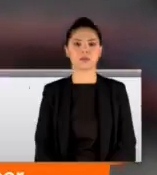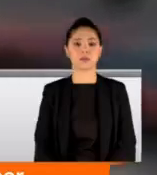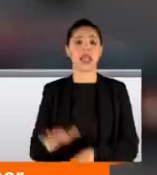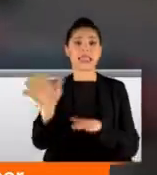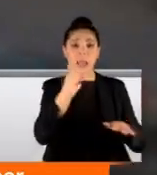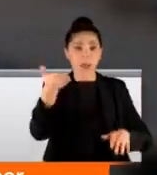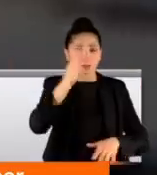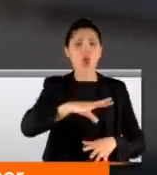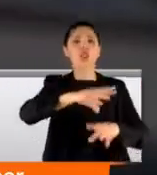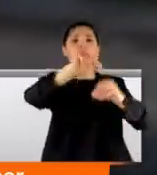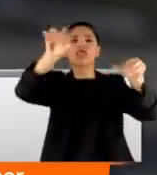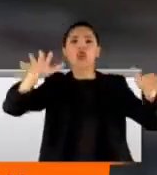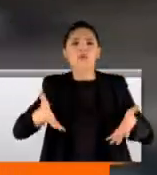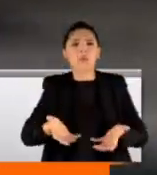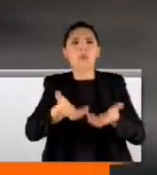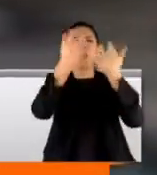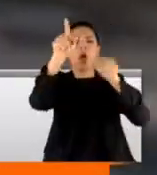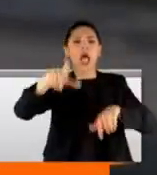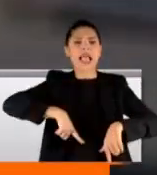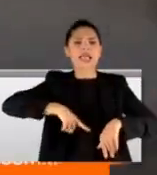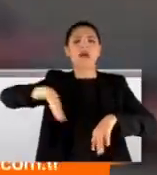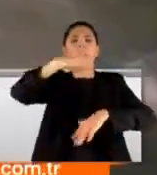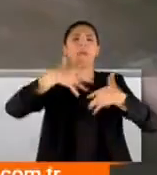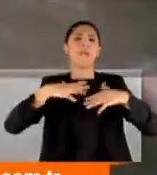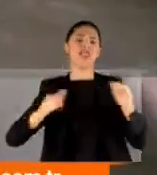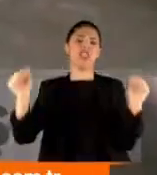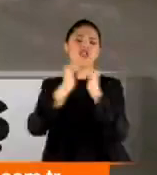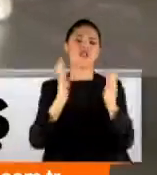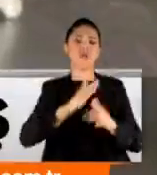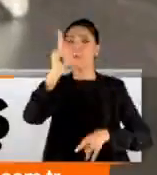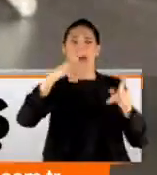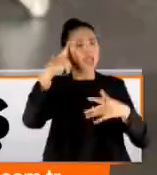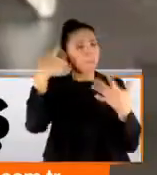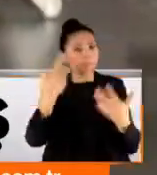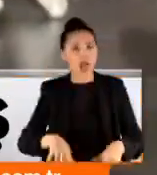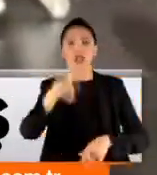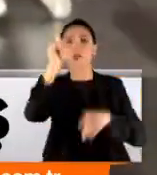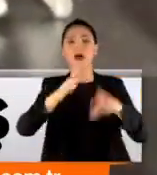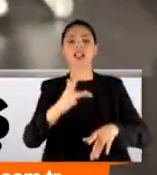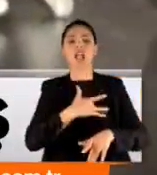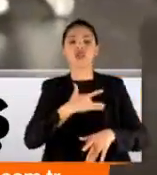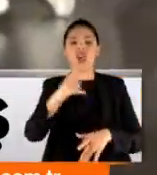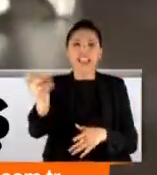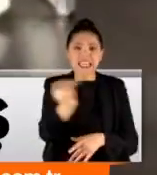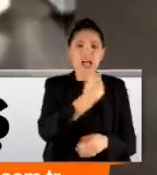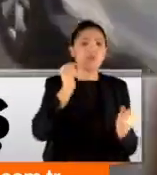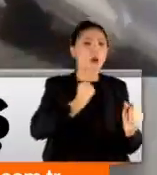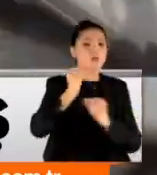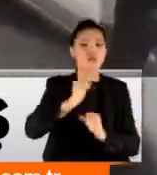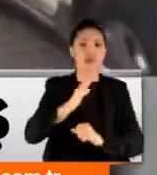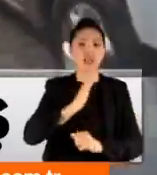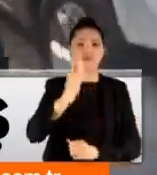Deprem sonrası toz bulutunun yükseldiği kentte panik büyüktü. Kimi baygınlık geçirdi, kimi can havliyle kaçmaya çalıştı.